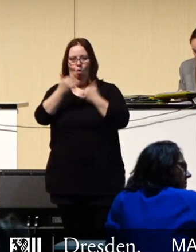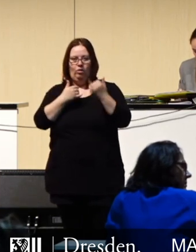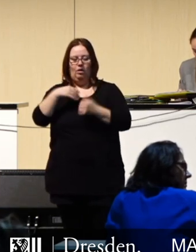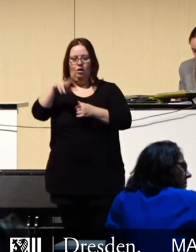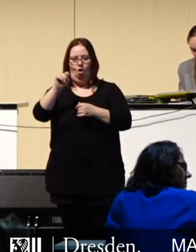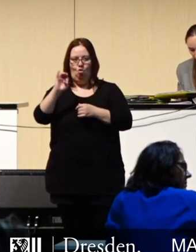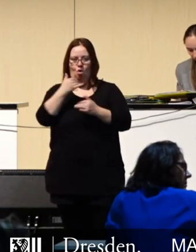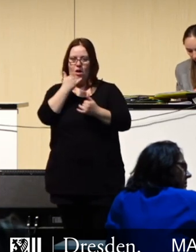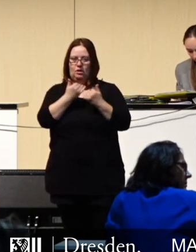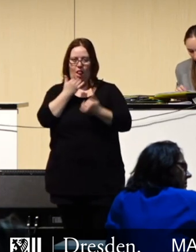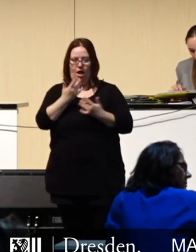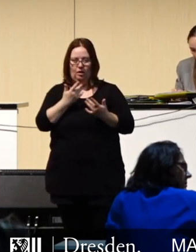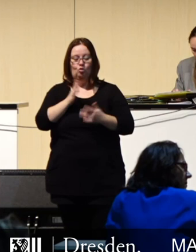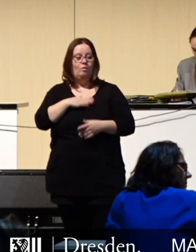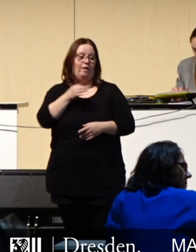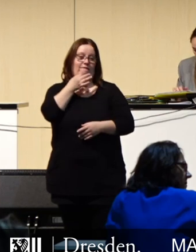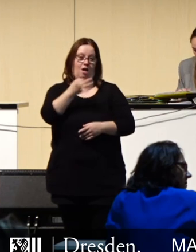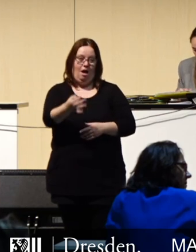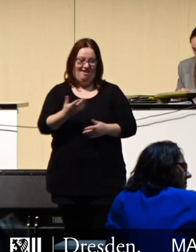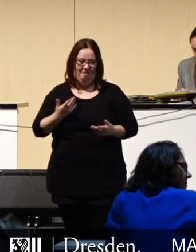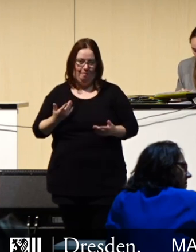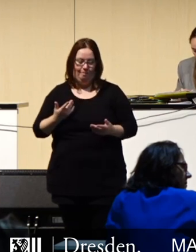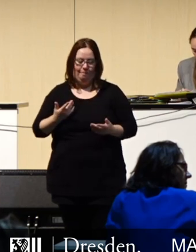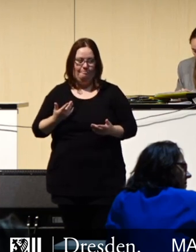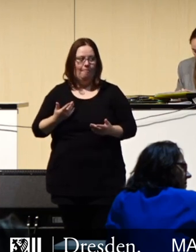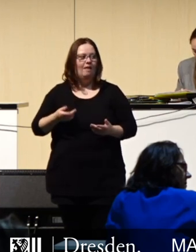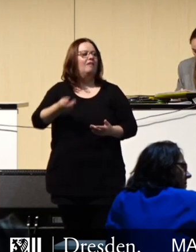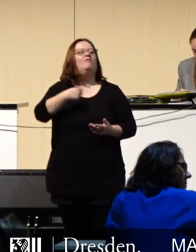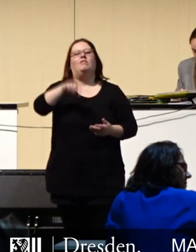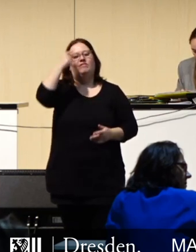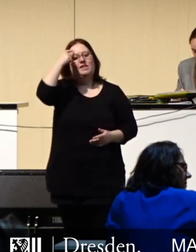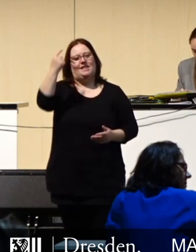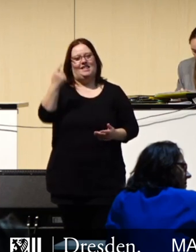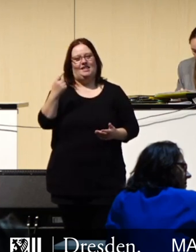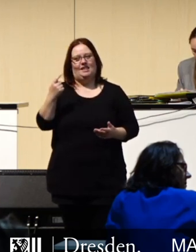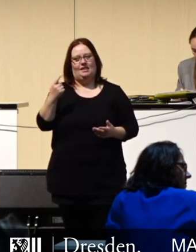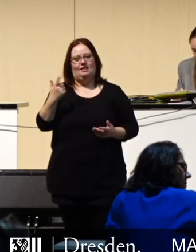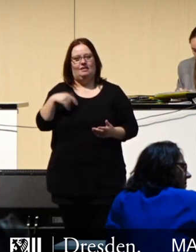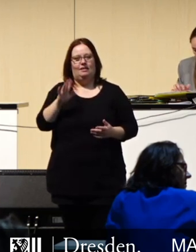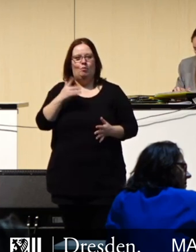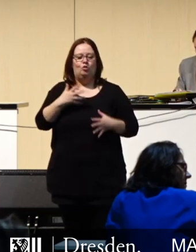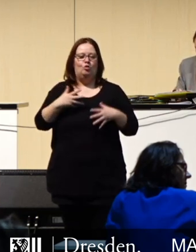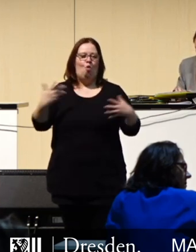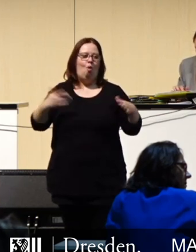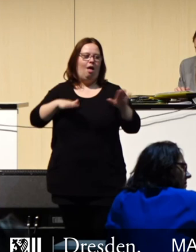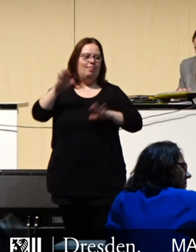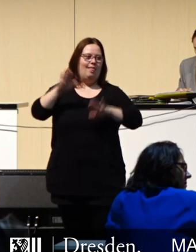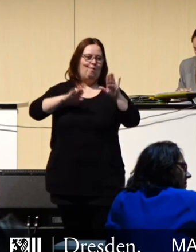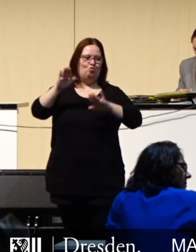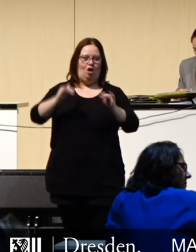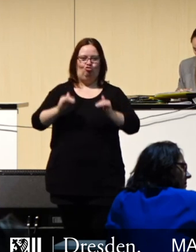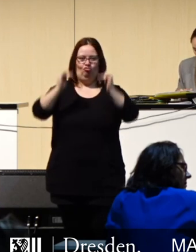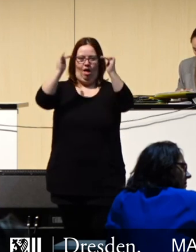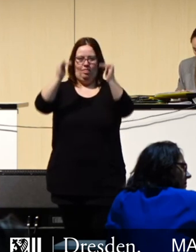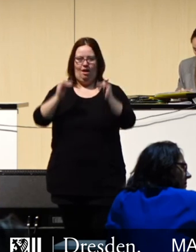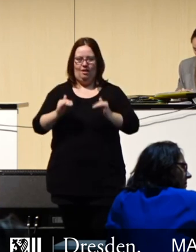berichteten. Nun zur Frage. Wir wissen ja alle, um die hohen demokratischen Standards, die Sie an